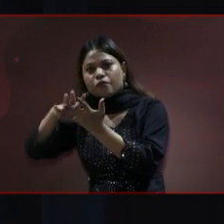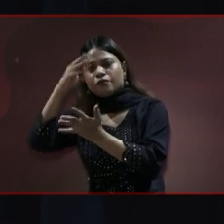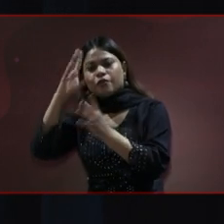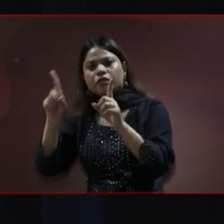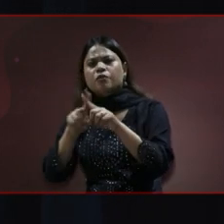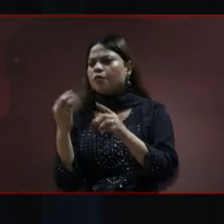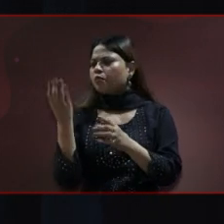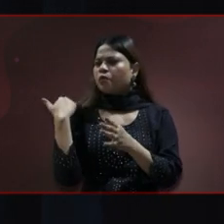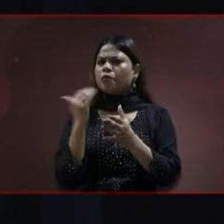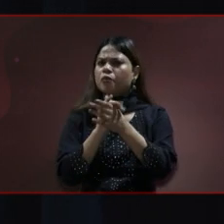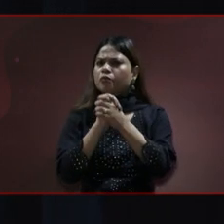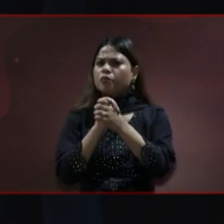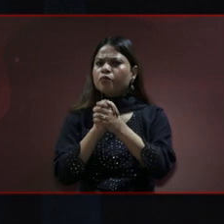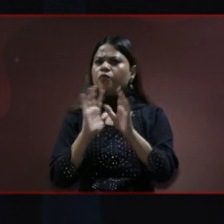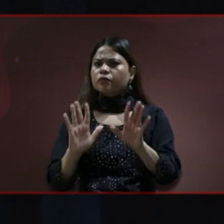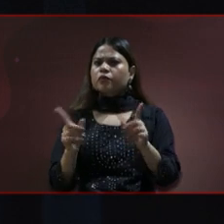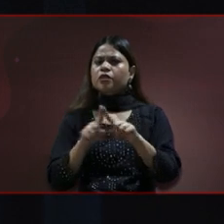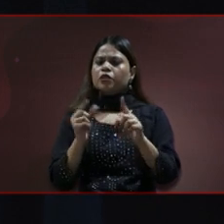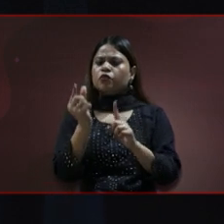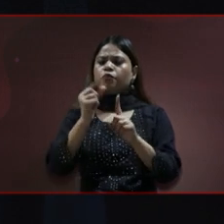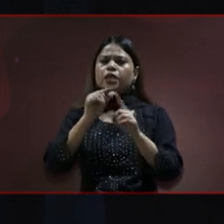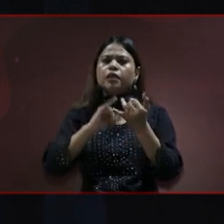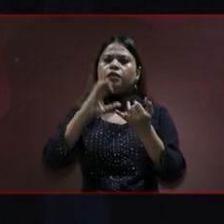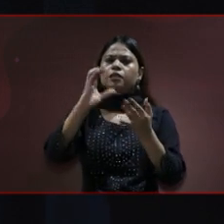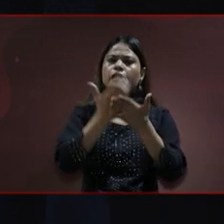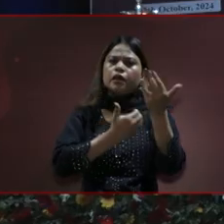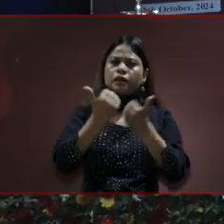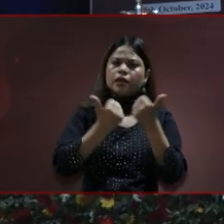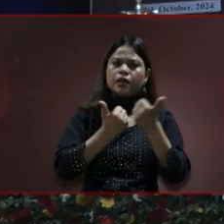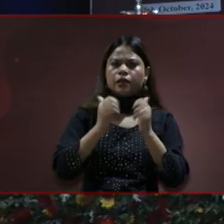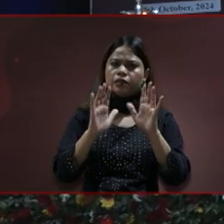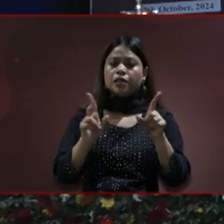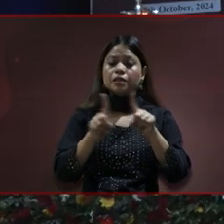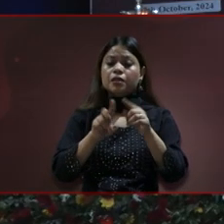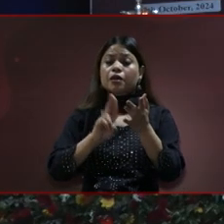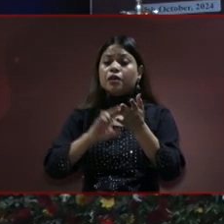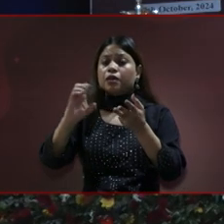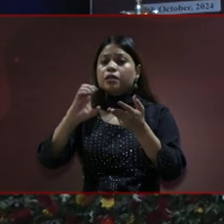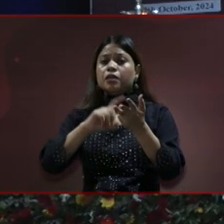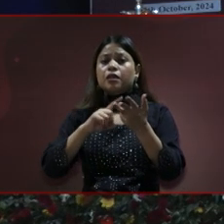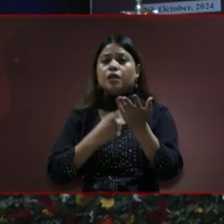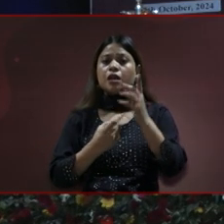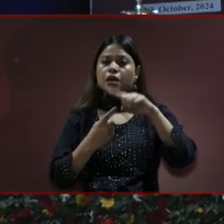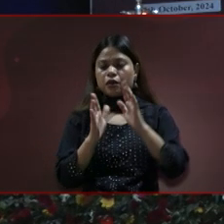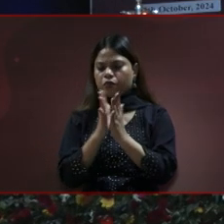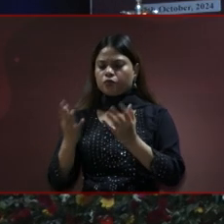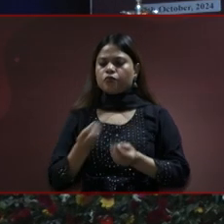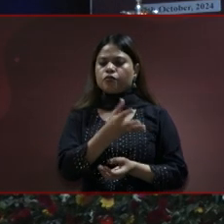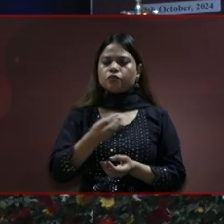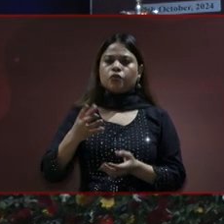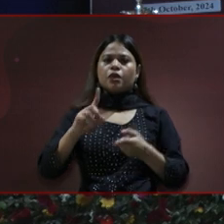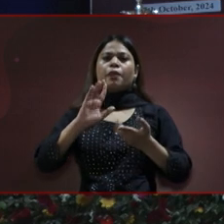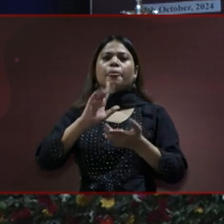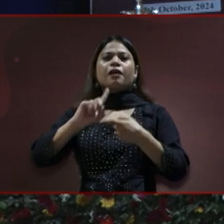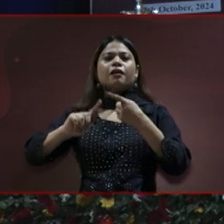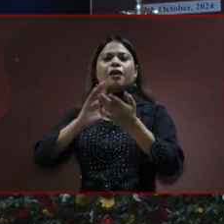मित्र यूपीएससी की एग्जामिनेशन देते थे उनके वहाँ मैं एनसीईआरटी की किताब देखा था। मैंने उनसे हिस्ट्री किताब लेके, ये